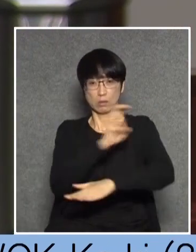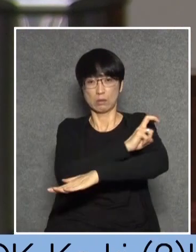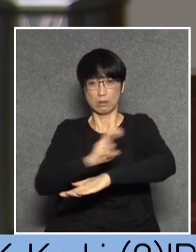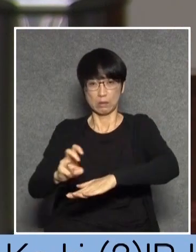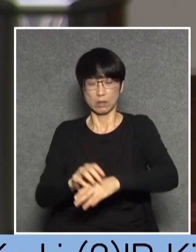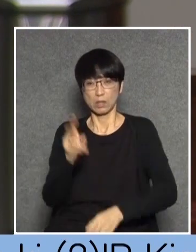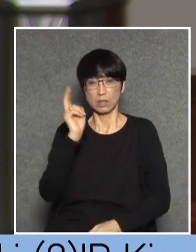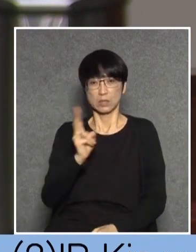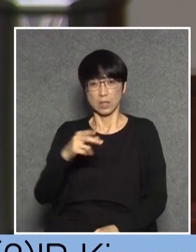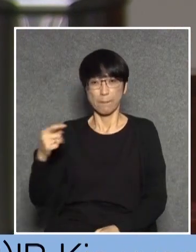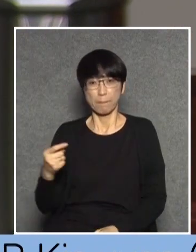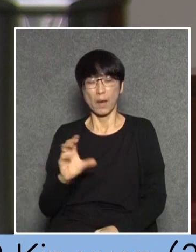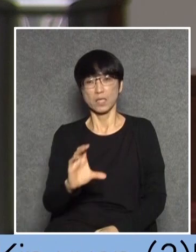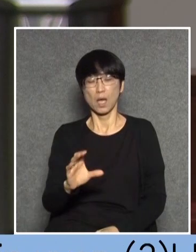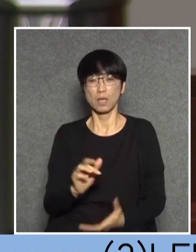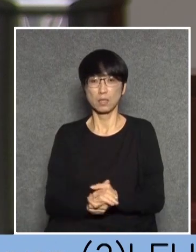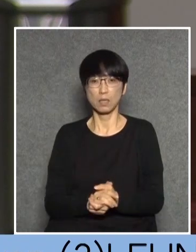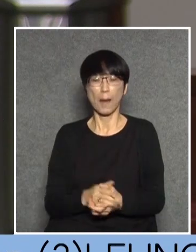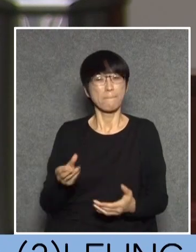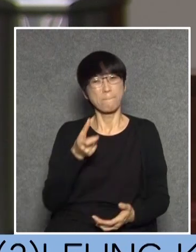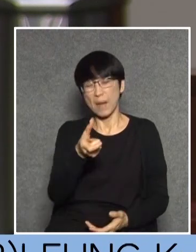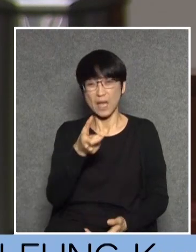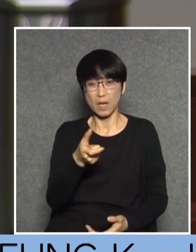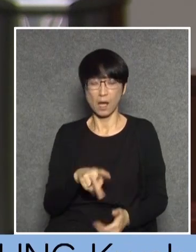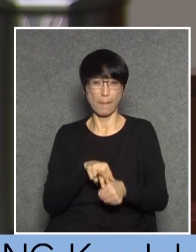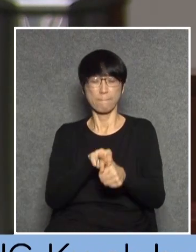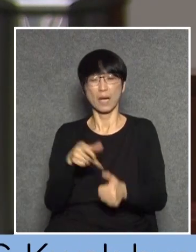成200亿，俾啦，唔俾就烂尾噶啦，焗你俾。